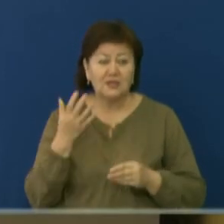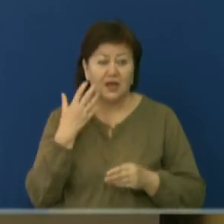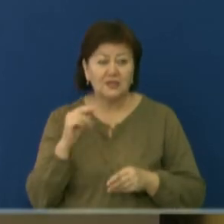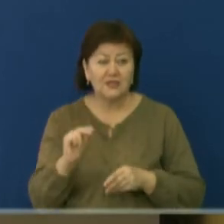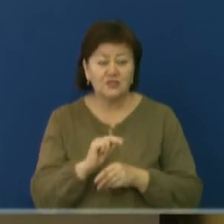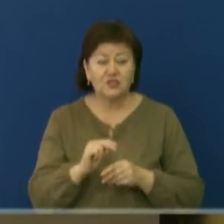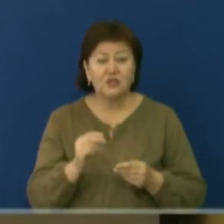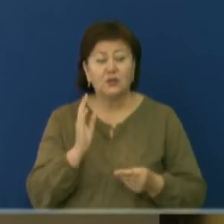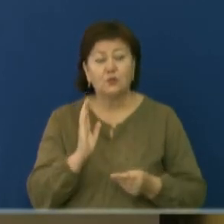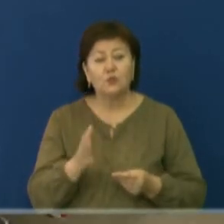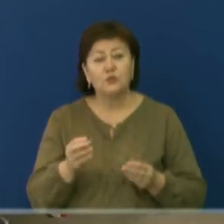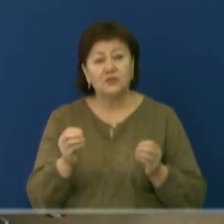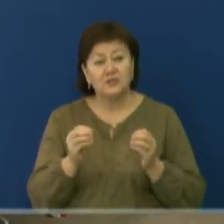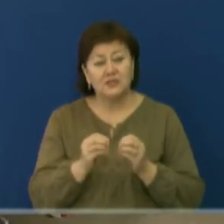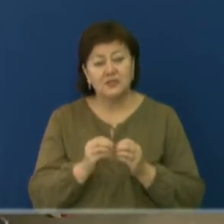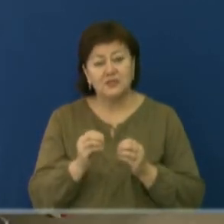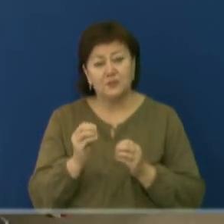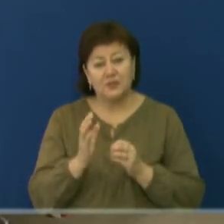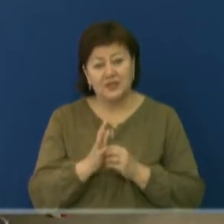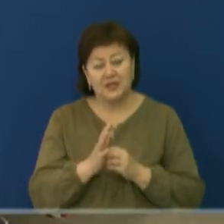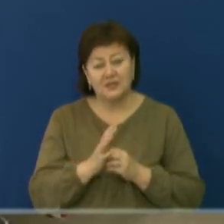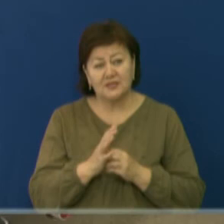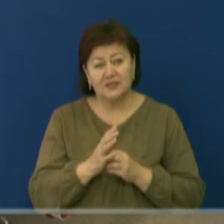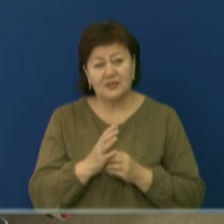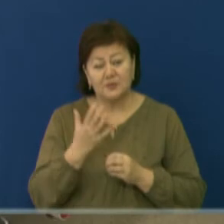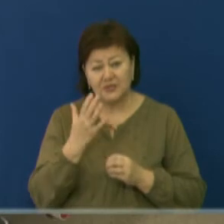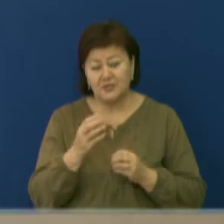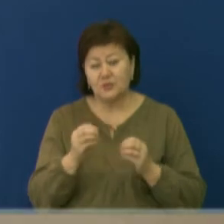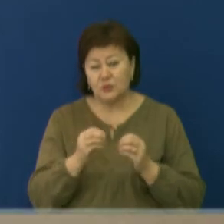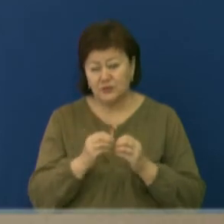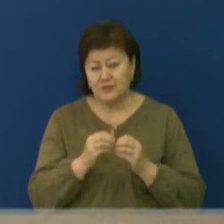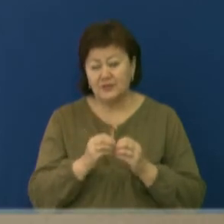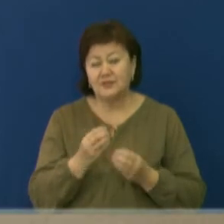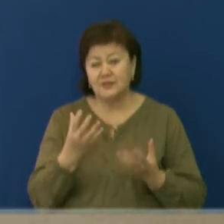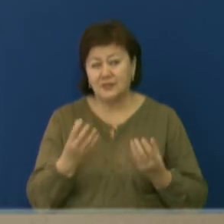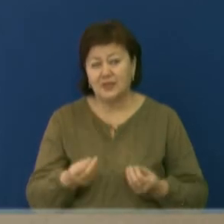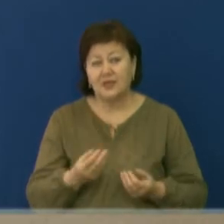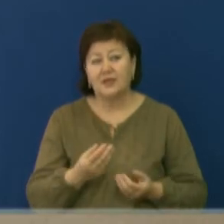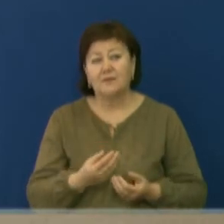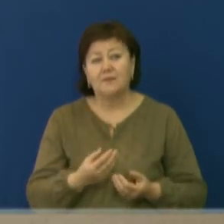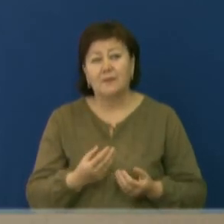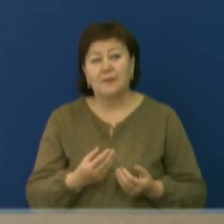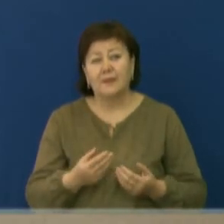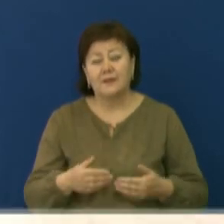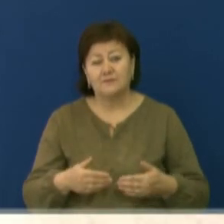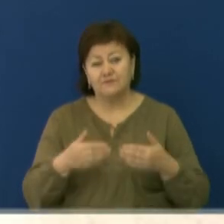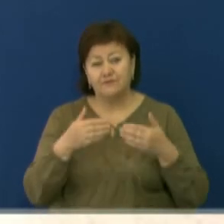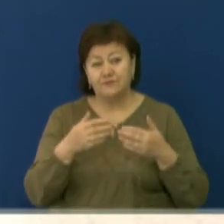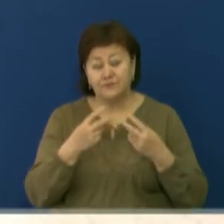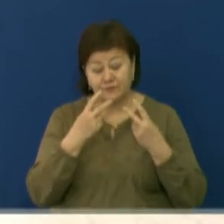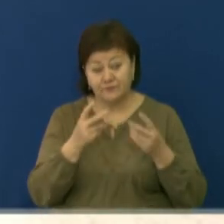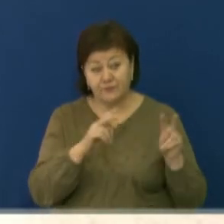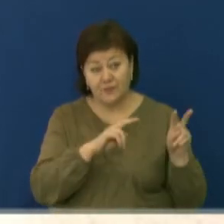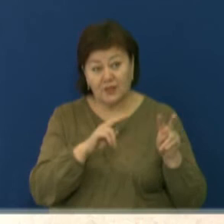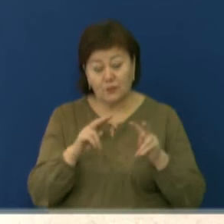от 5 до 7 дней. Здесь специальные свинцовые двери, толщина которых составляет 3 мм. За пациентом наблюдают